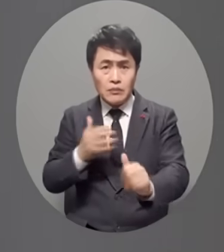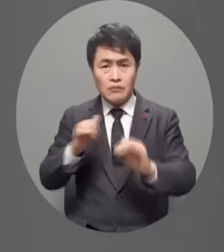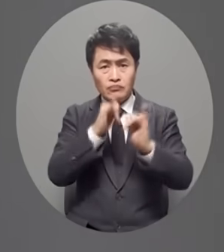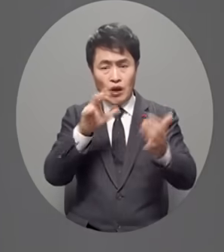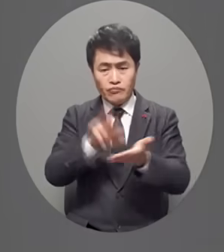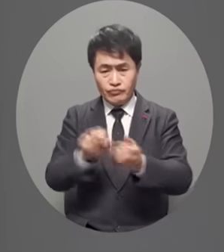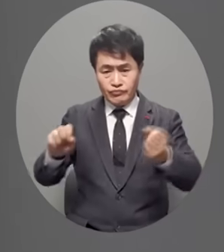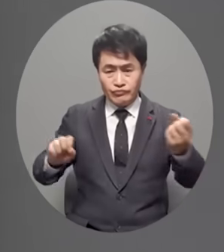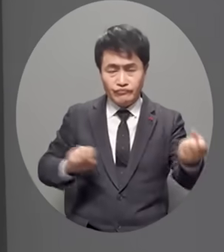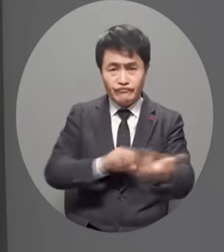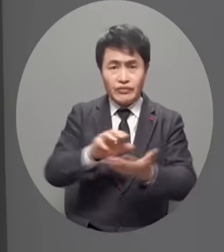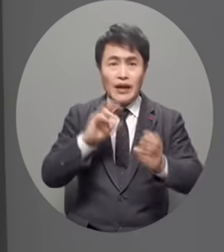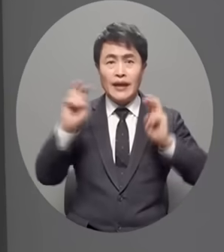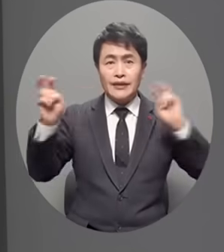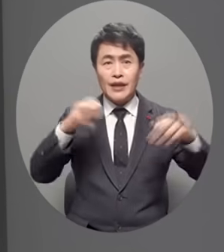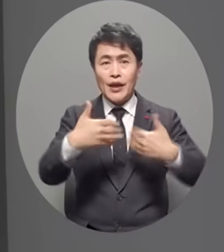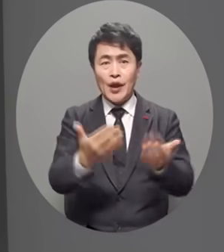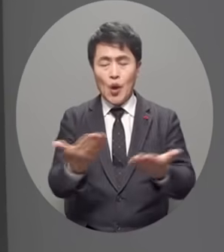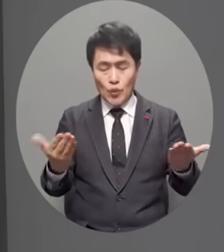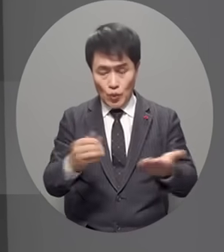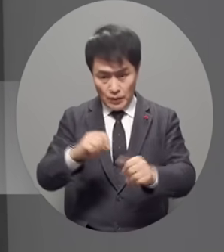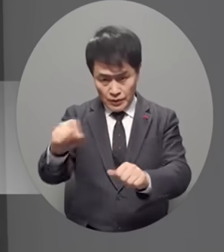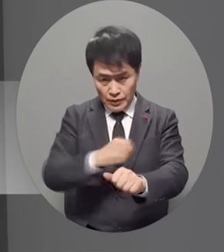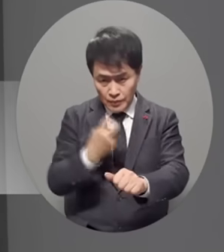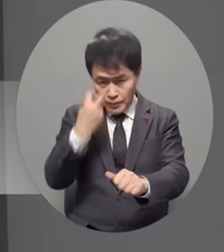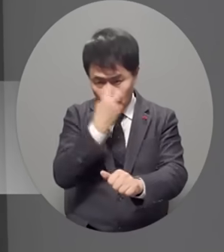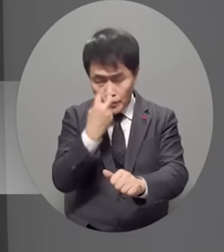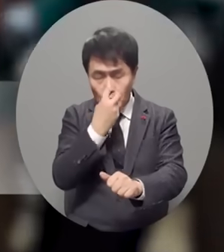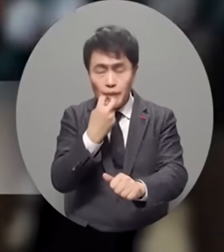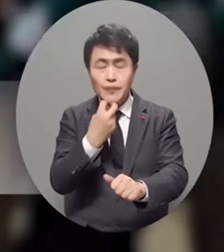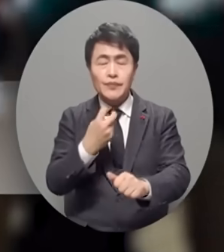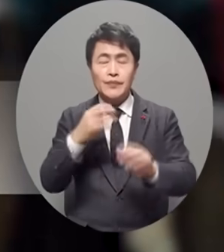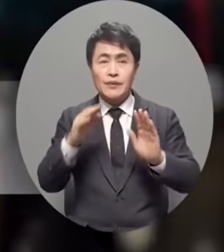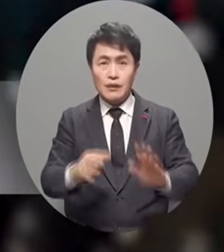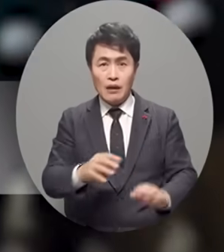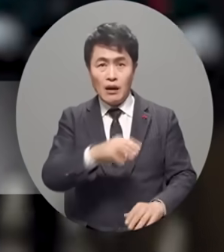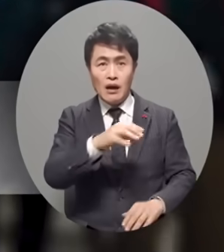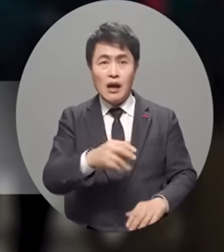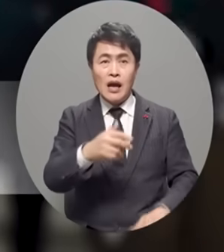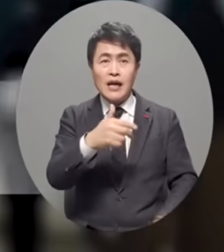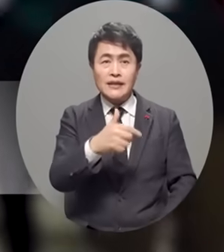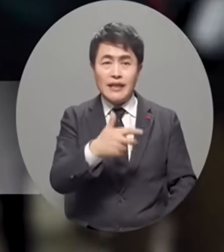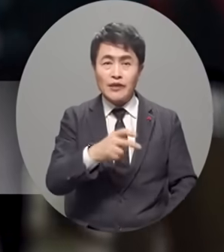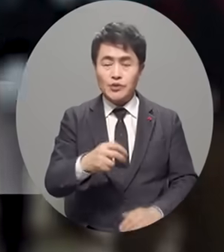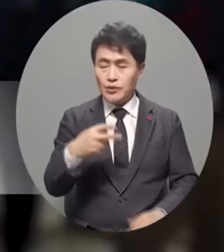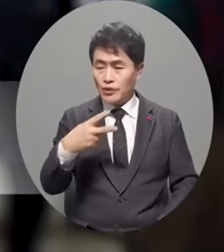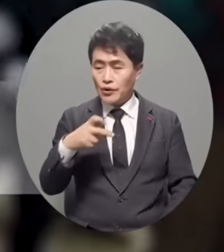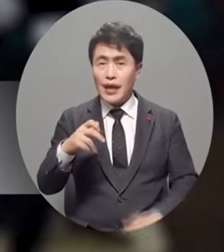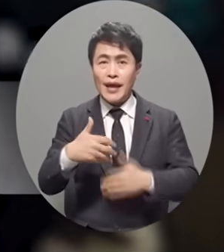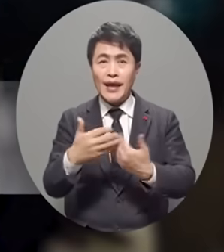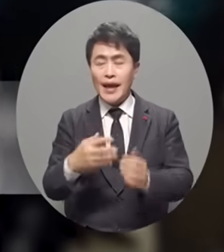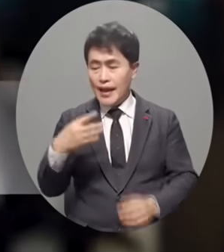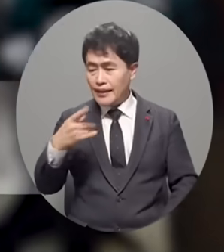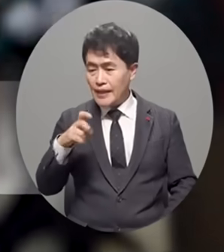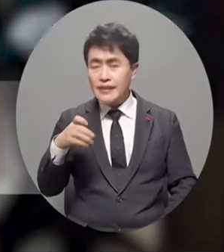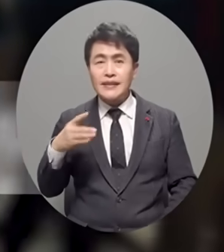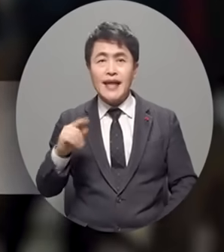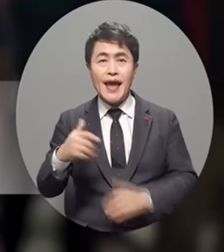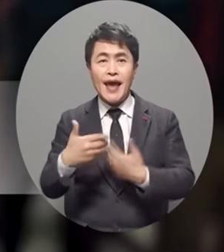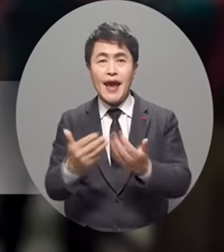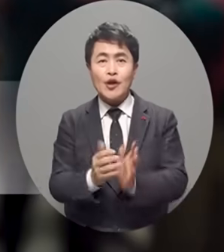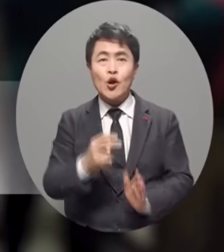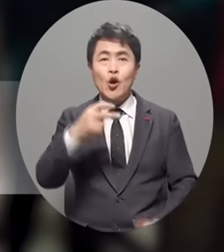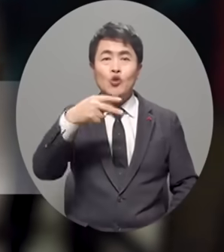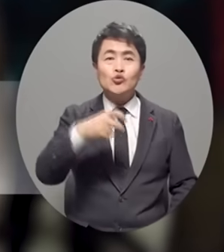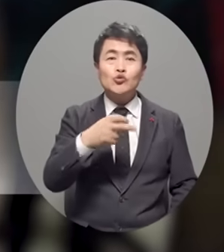일으킨 기업에 대해 노동부가 실시한 특별근로감독은 장수농협, 더케이텍, 테스트테크, 순정축협에